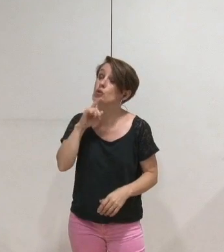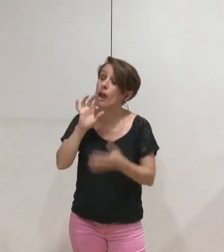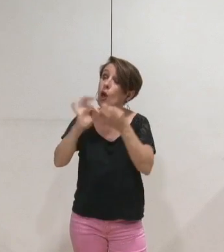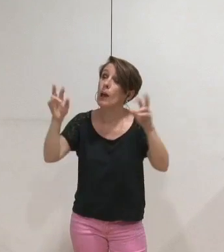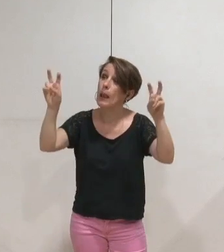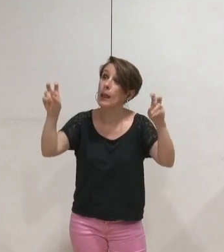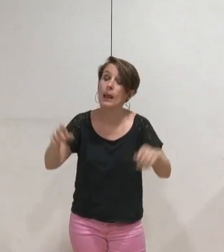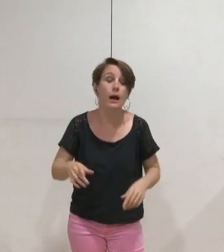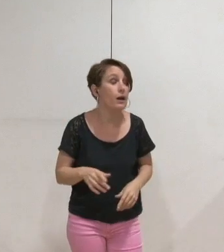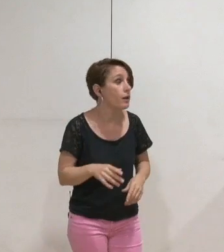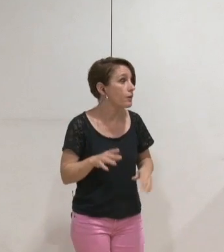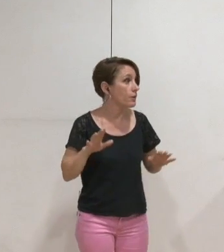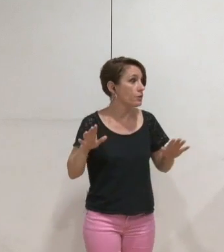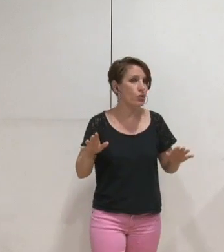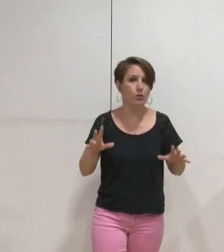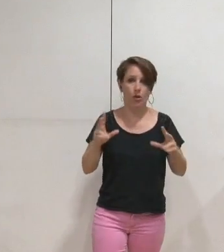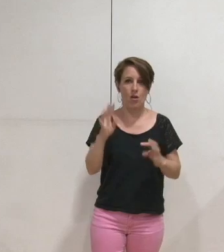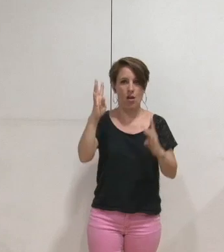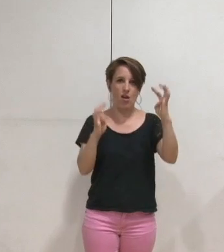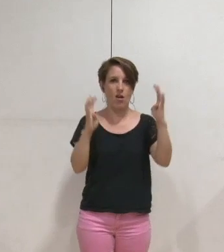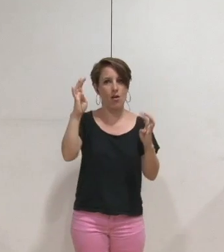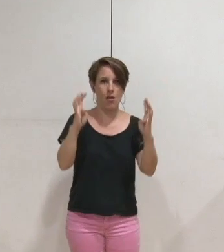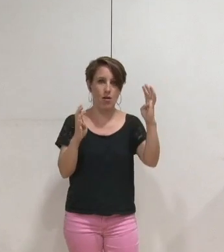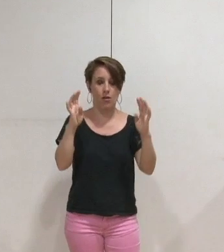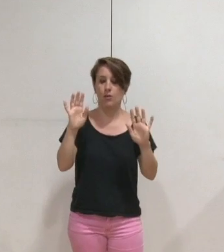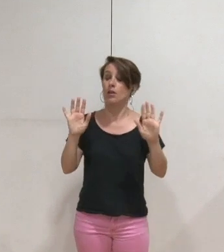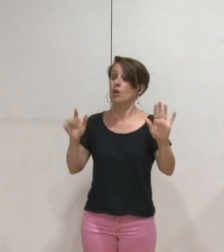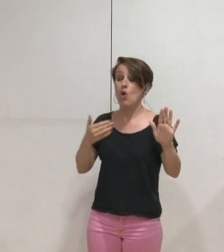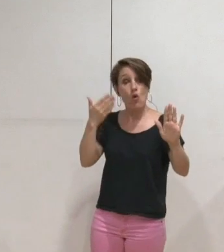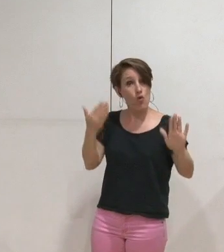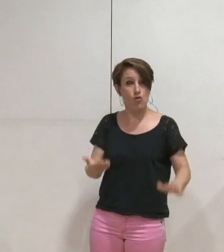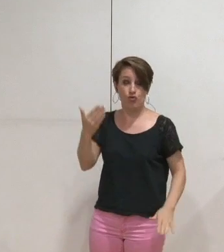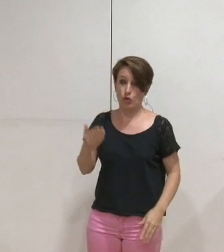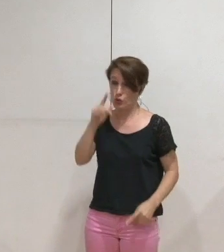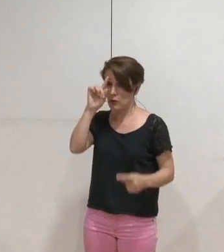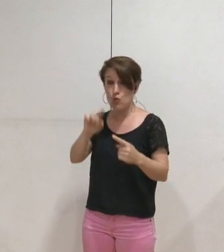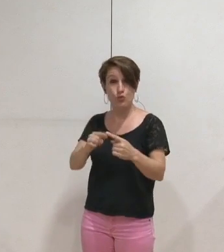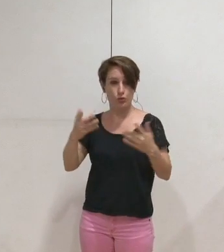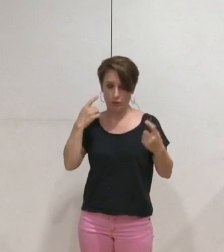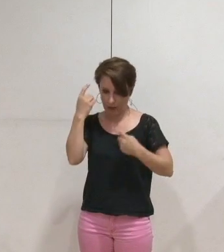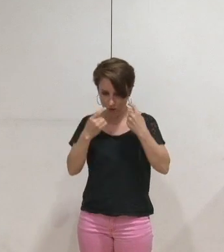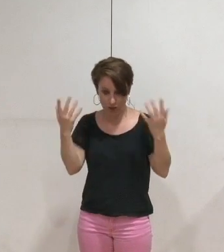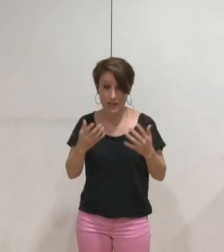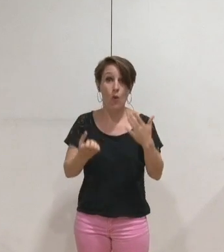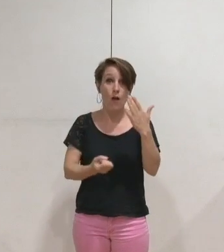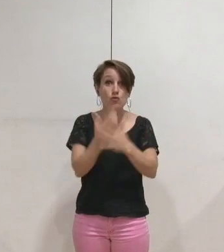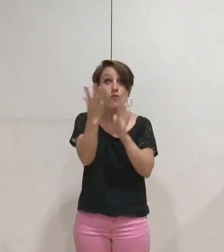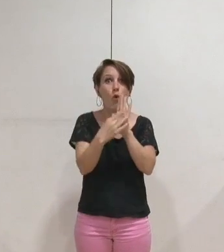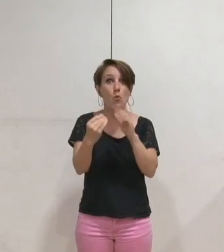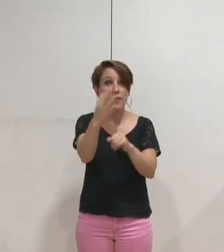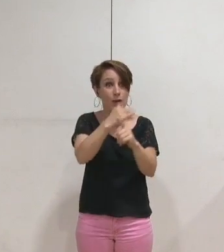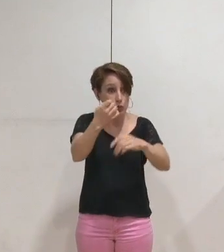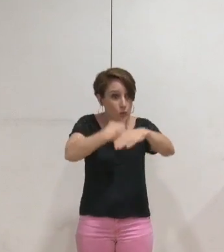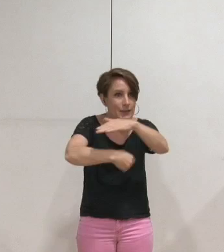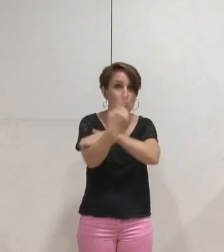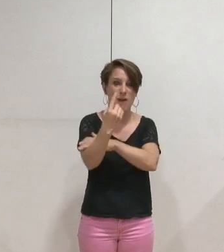d'empêcher que le monde ne s'effondre la question aujourd'hui est de faire comment faire émerger un nouveau modèle de société ce n'est pas en